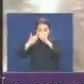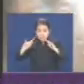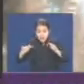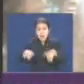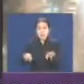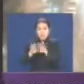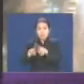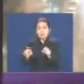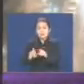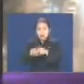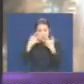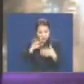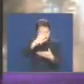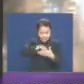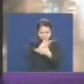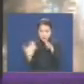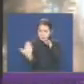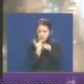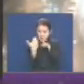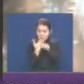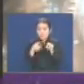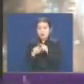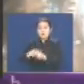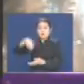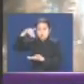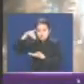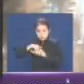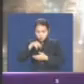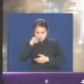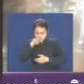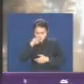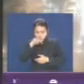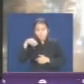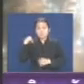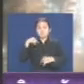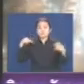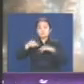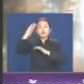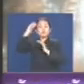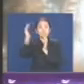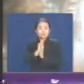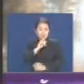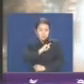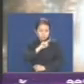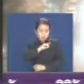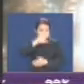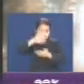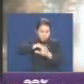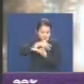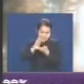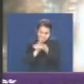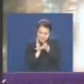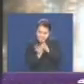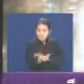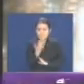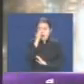ปรับแผนการจราจรนั้นทางศูนย์สั่งการการจราจรของกองบัญชาการตำรวจนครบาลค่ะได้มีการปรับแผนเผชิญเหตุวิ